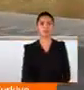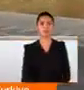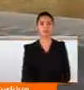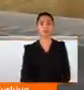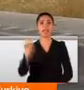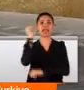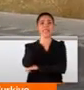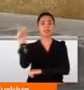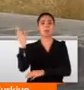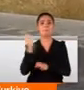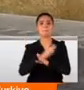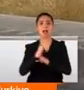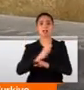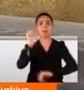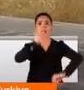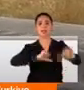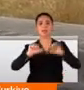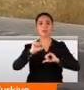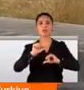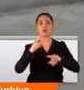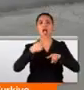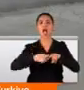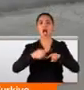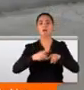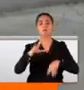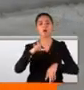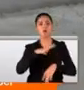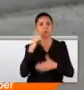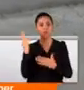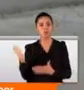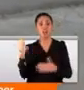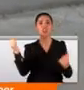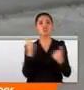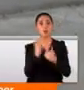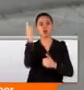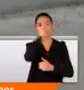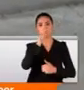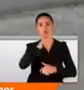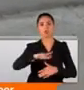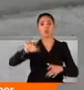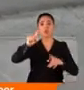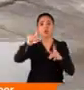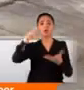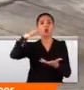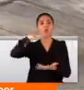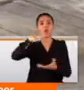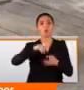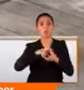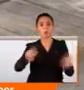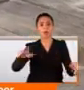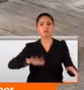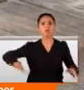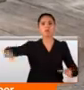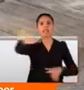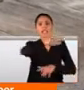Tırın yükü patlayıcı madde yapımında kullanılan amonyum nitrattı. Çarpışmanın etkisiyle çuvallar yırtıldı, amonyum nitrat